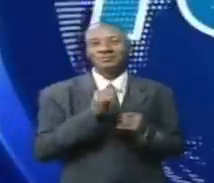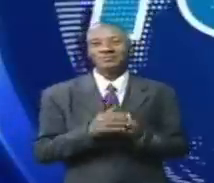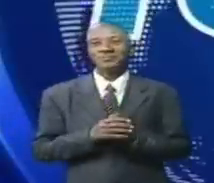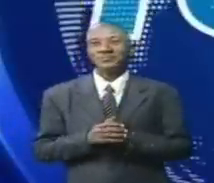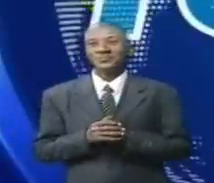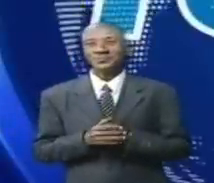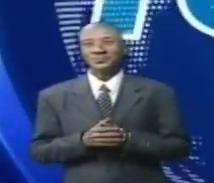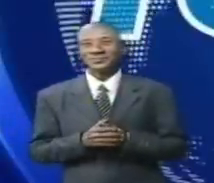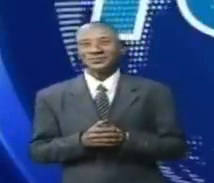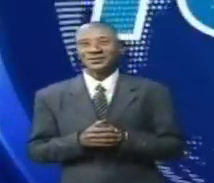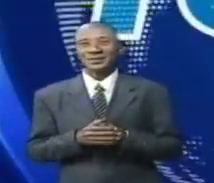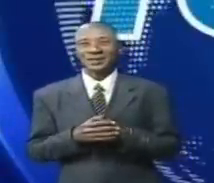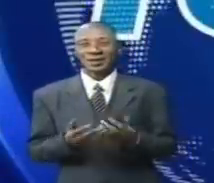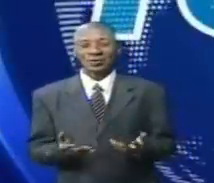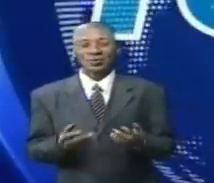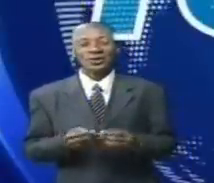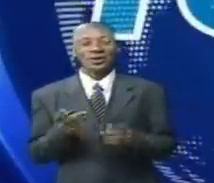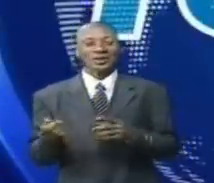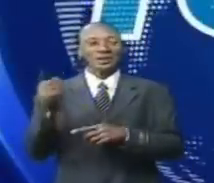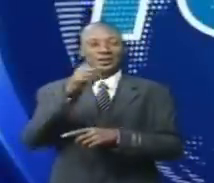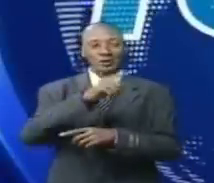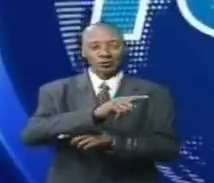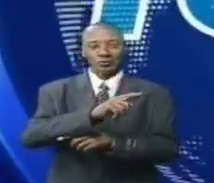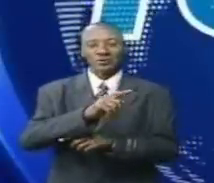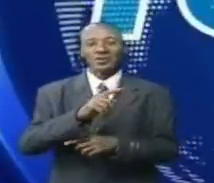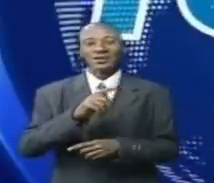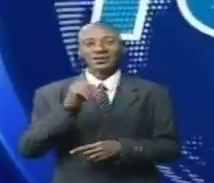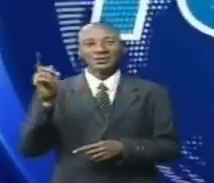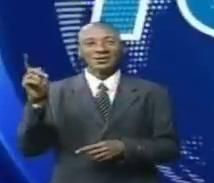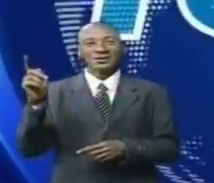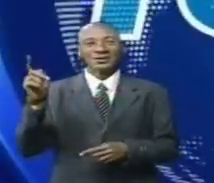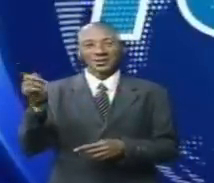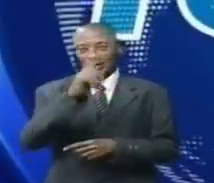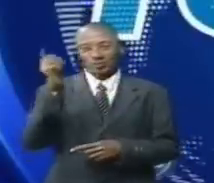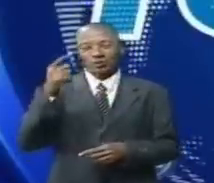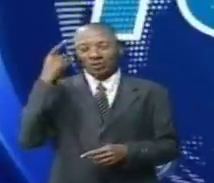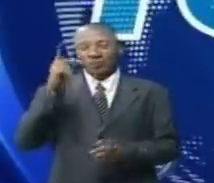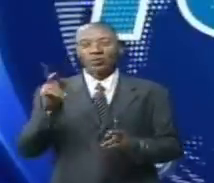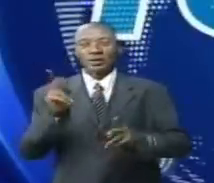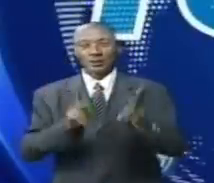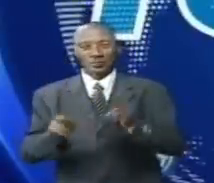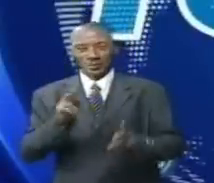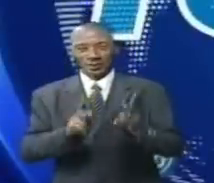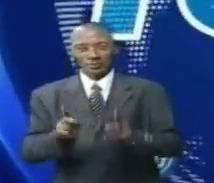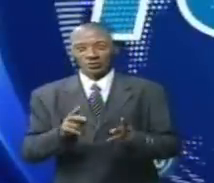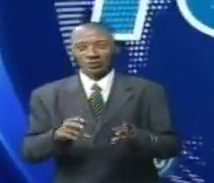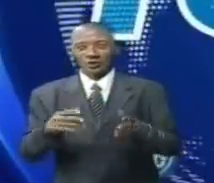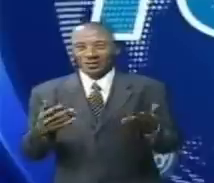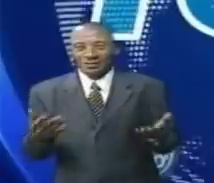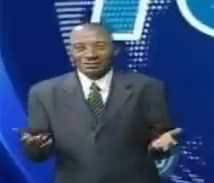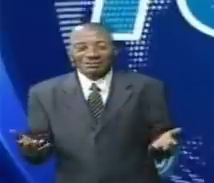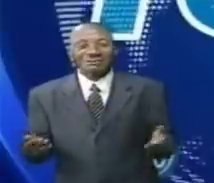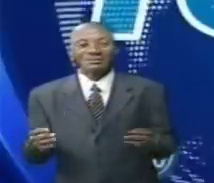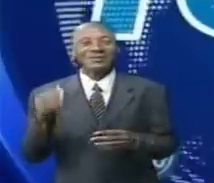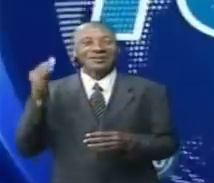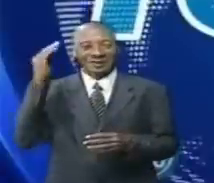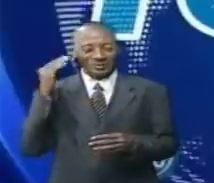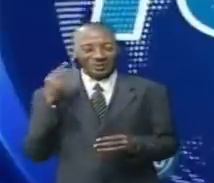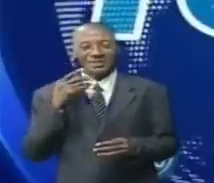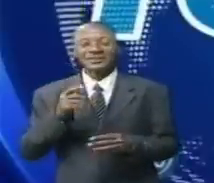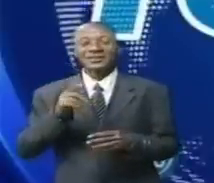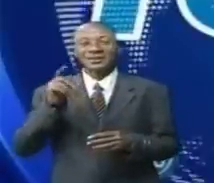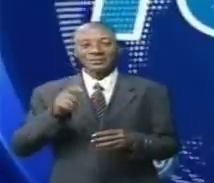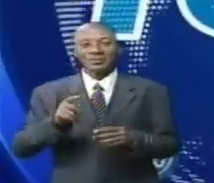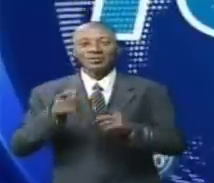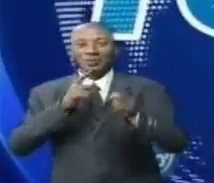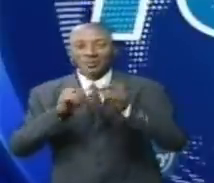juillet, journée mondiale de la population, un monde de 8 milliards d'habitants vers un avenir résilient. Exploiter les opportunités, garantir des droits